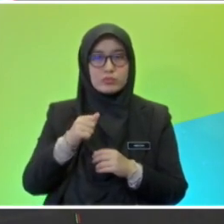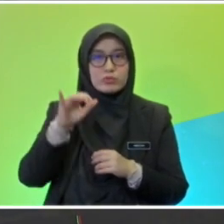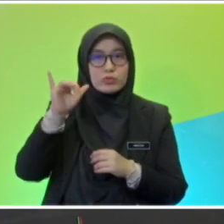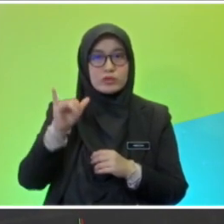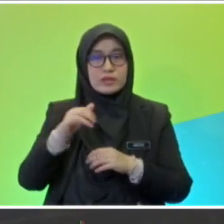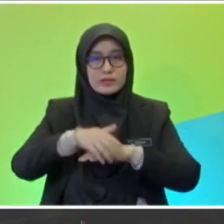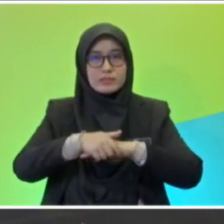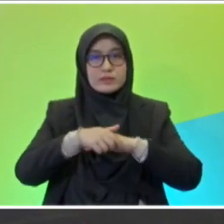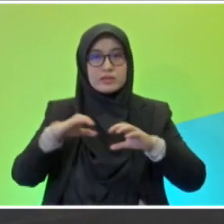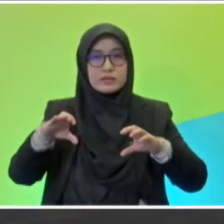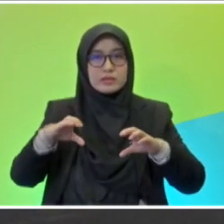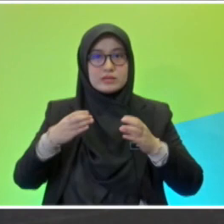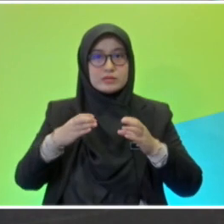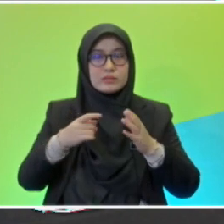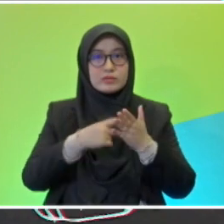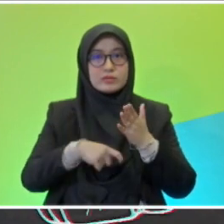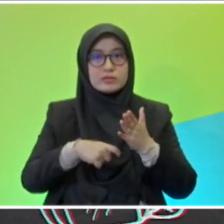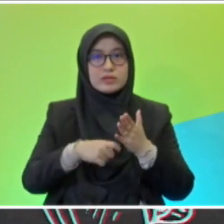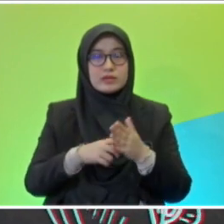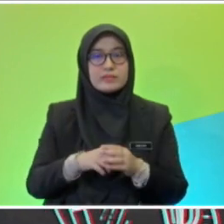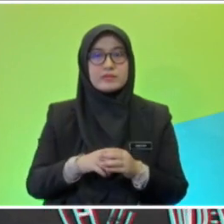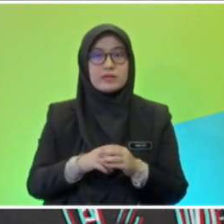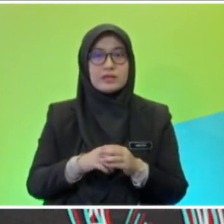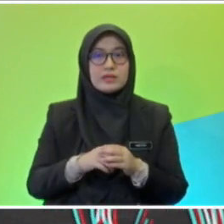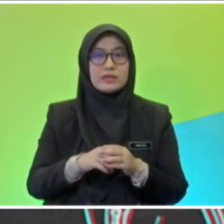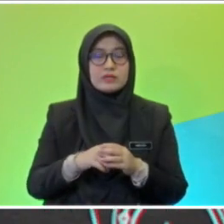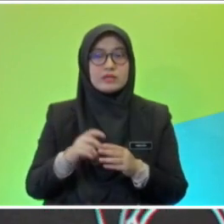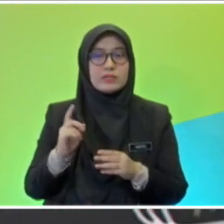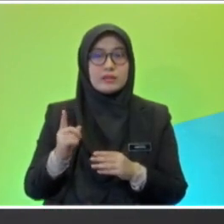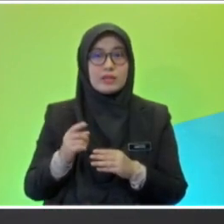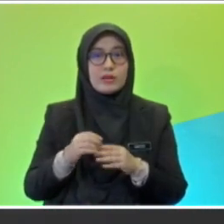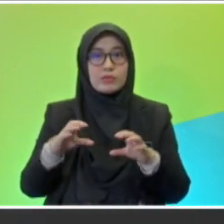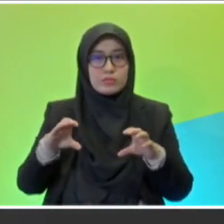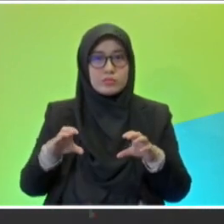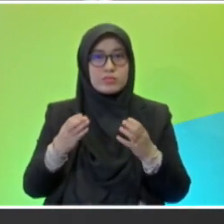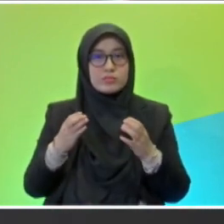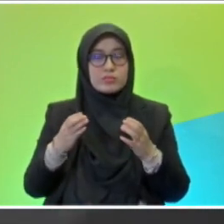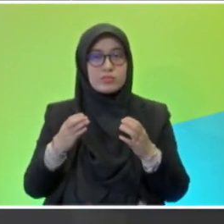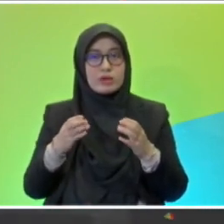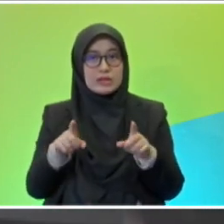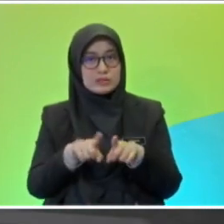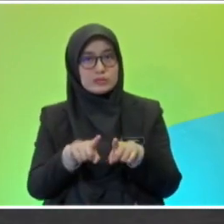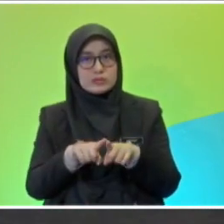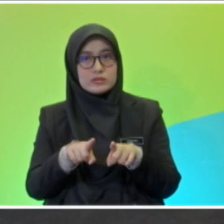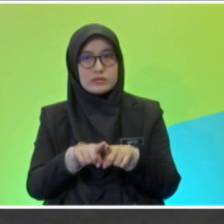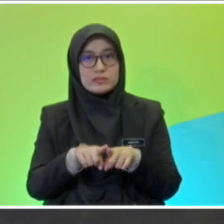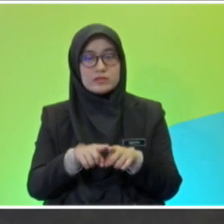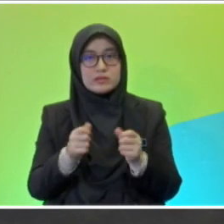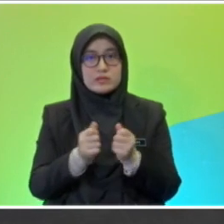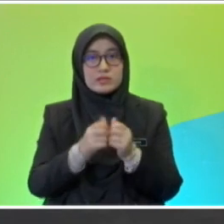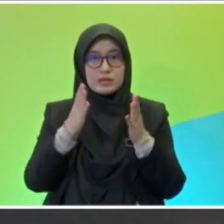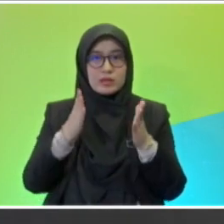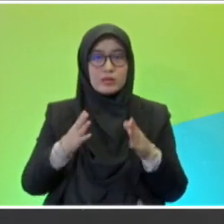nanin beliau bermuakat dengan pemimpin Rembang dan mengadukan Angkatan dengan orang Melayu